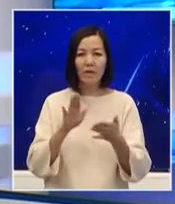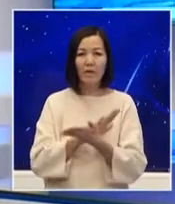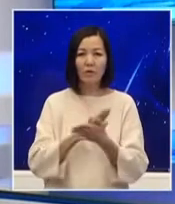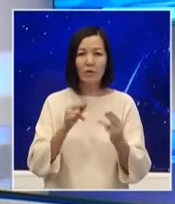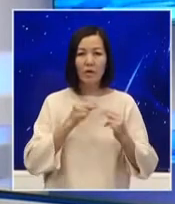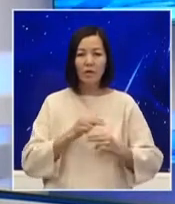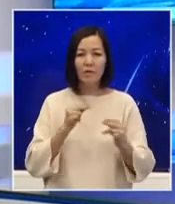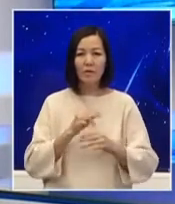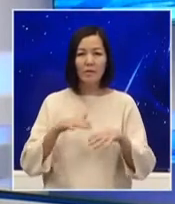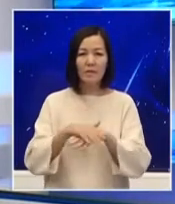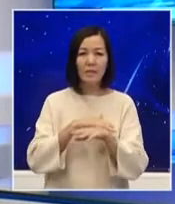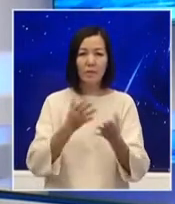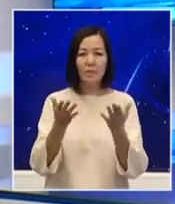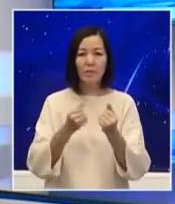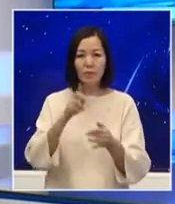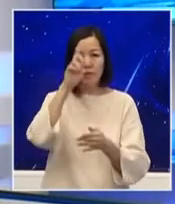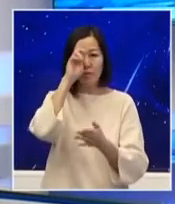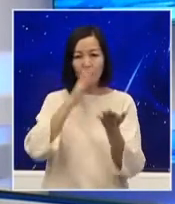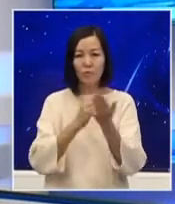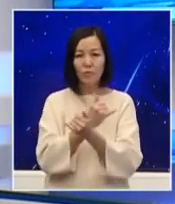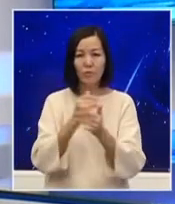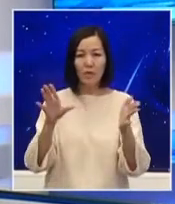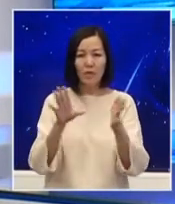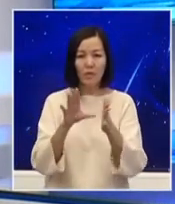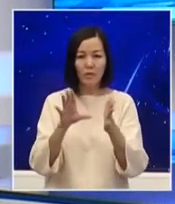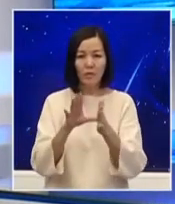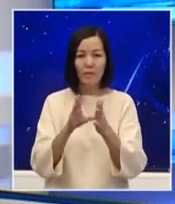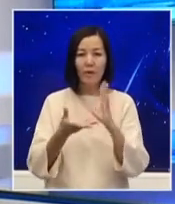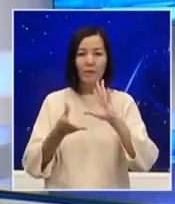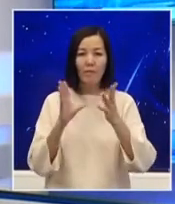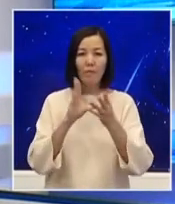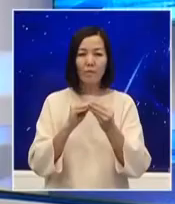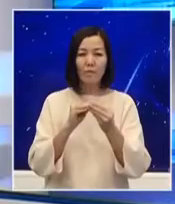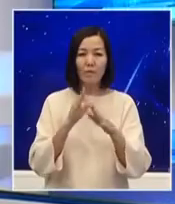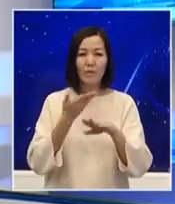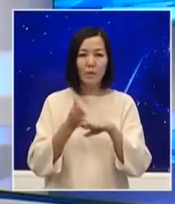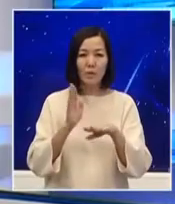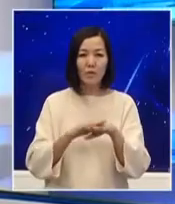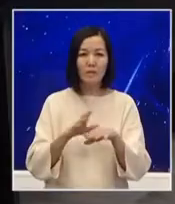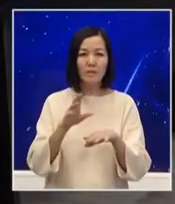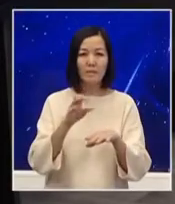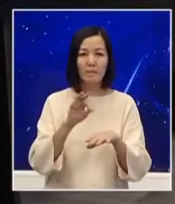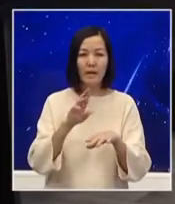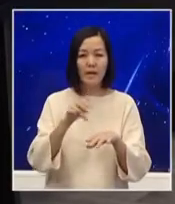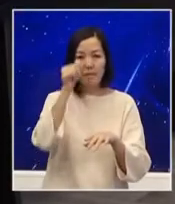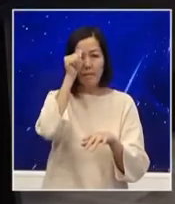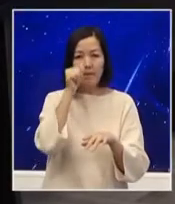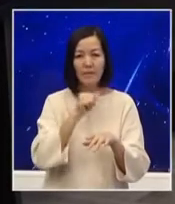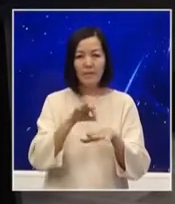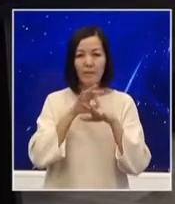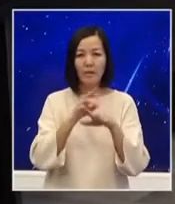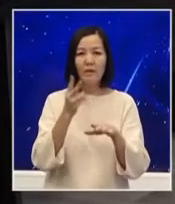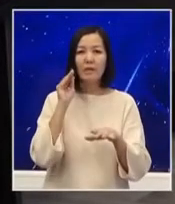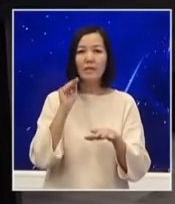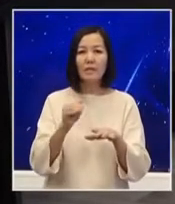для обучения населения в получении государственных услуг в электронном формате. В общей сложности с мая месяца проведено 2000